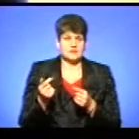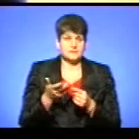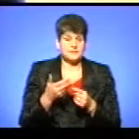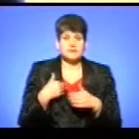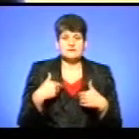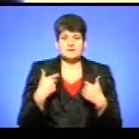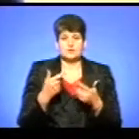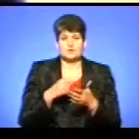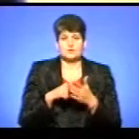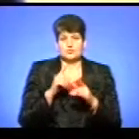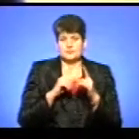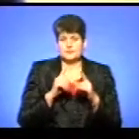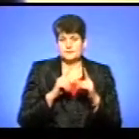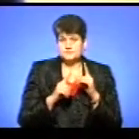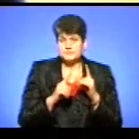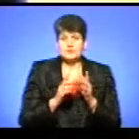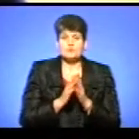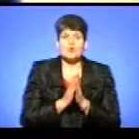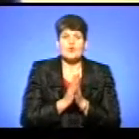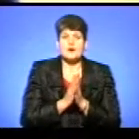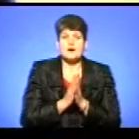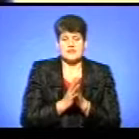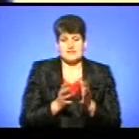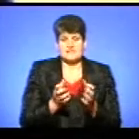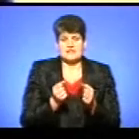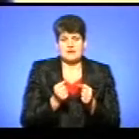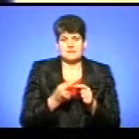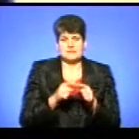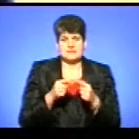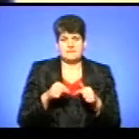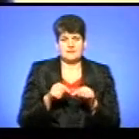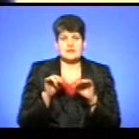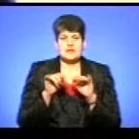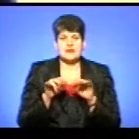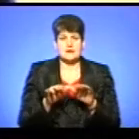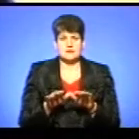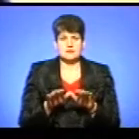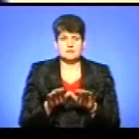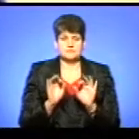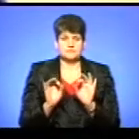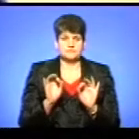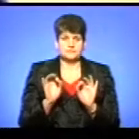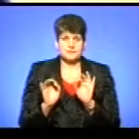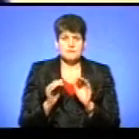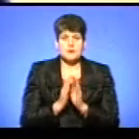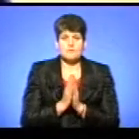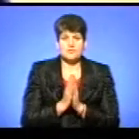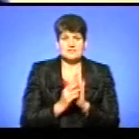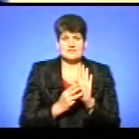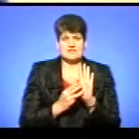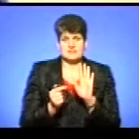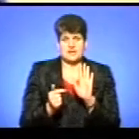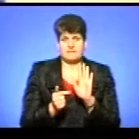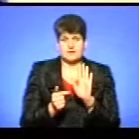звернулися до міської влади з проханням хоча б втримати цей вид діяльності на плаву. Тобто ми попросили 8